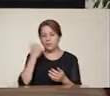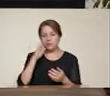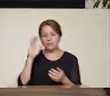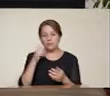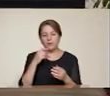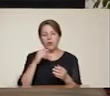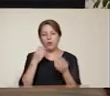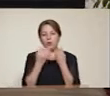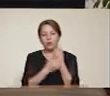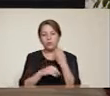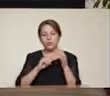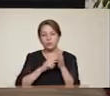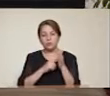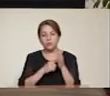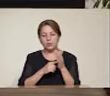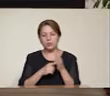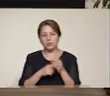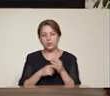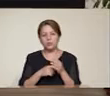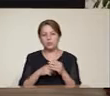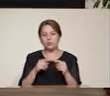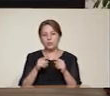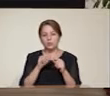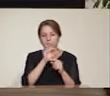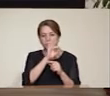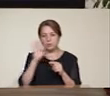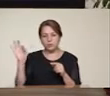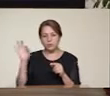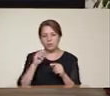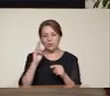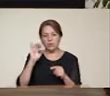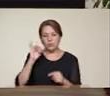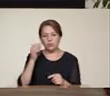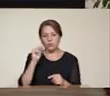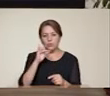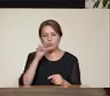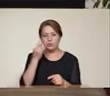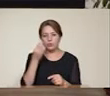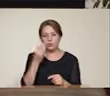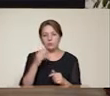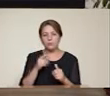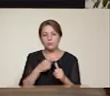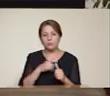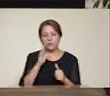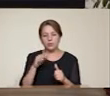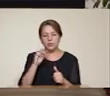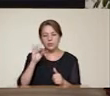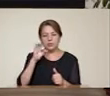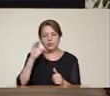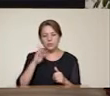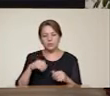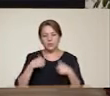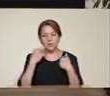oxirgi nuqtalarini tutashtiruvchi yo'nalishli to'g'ri chiziqqa ko'chish deb ataladi. Ya'ni jism harakatlanayotgan bo'lsa,